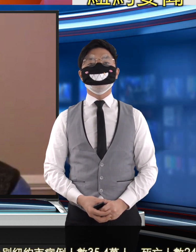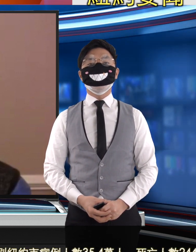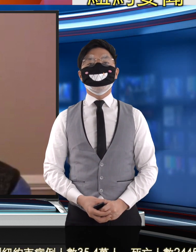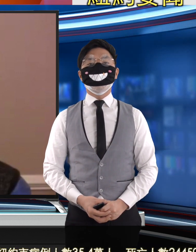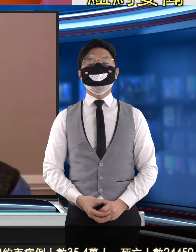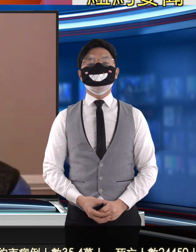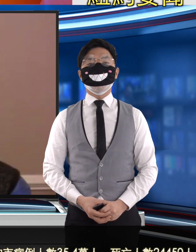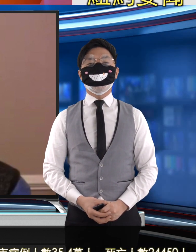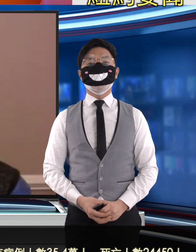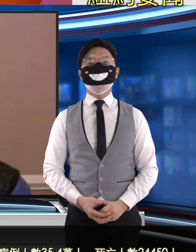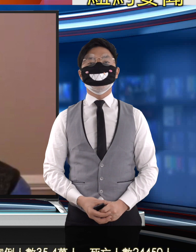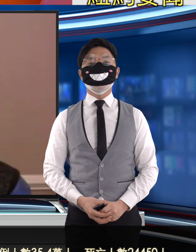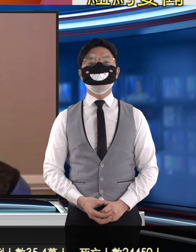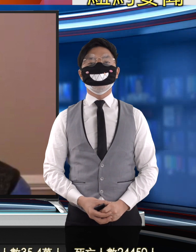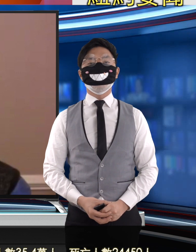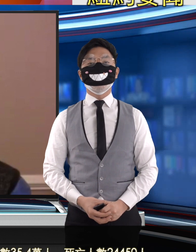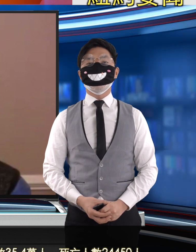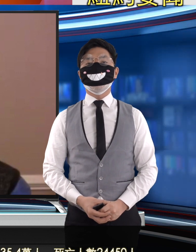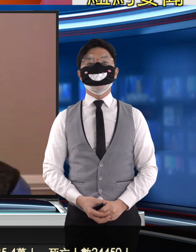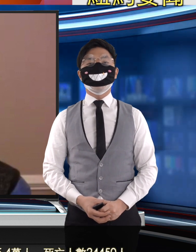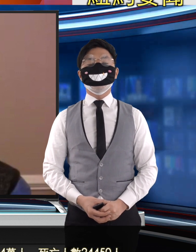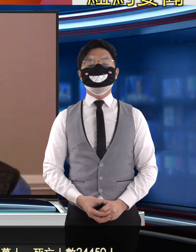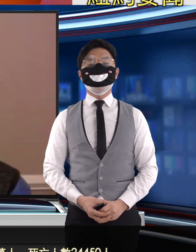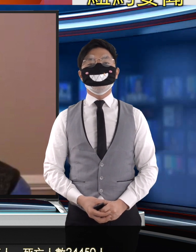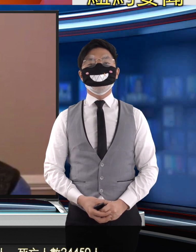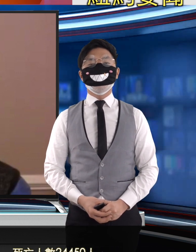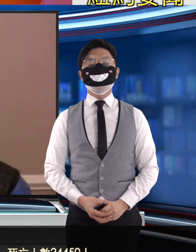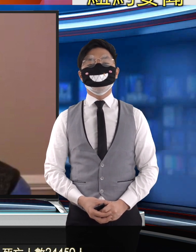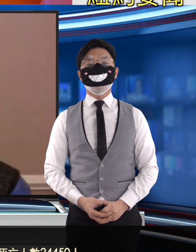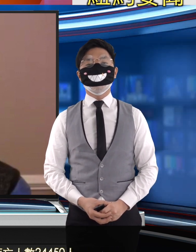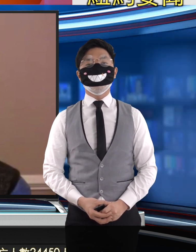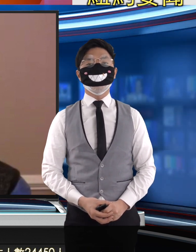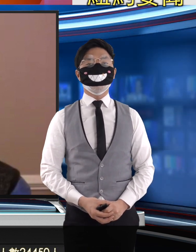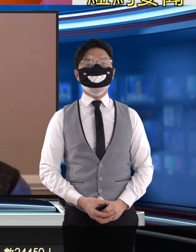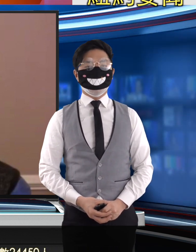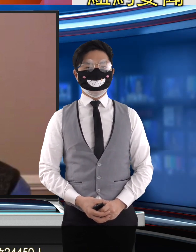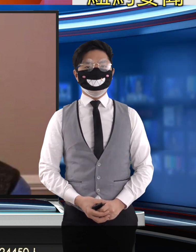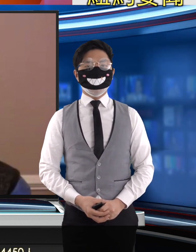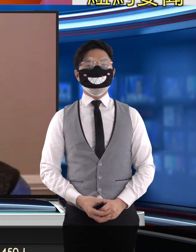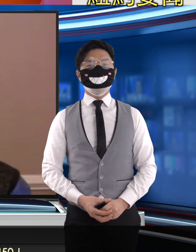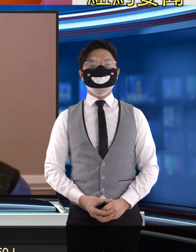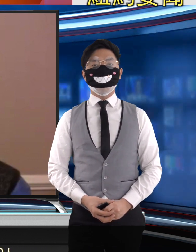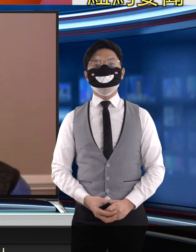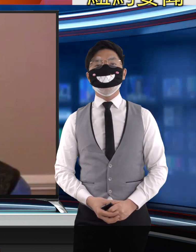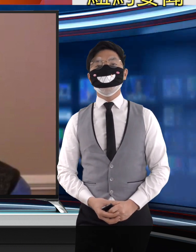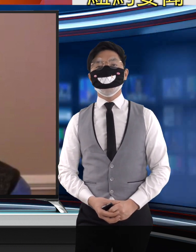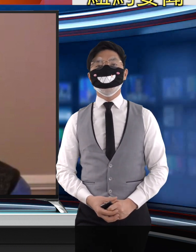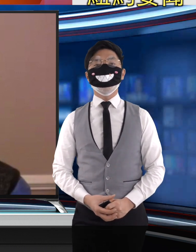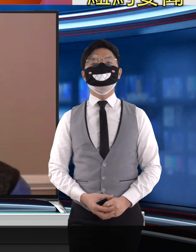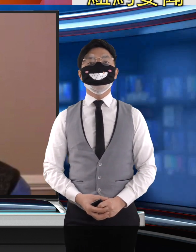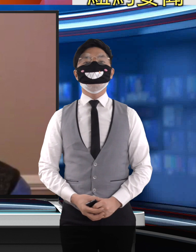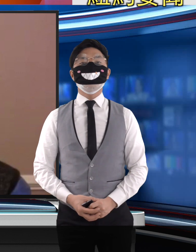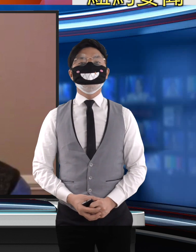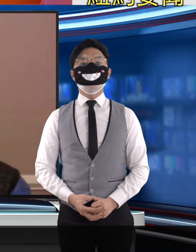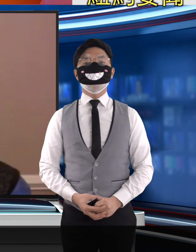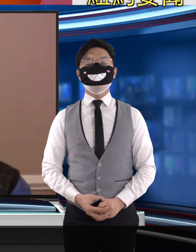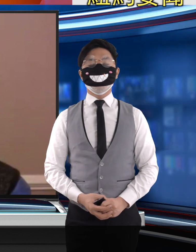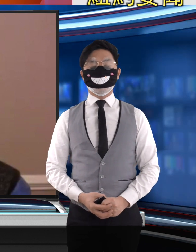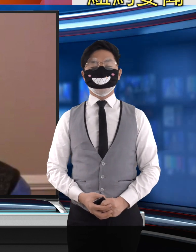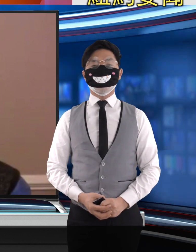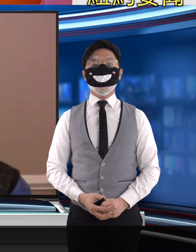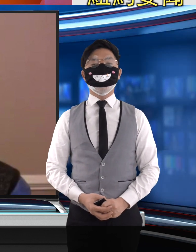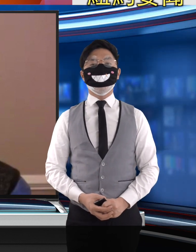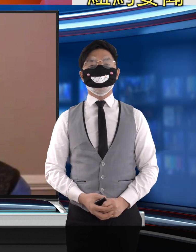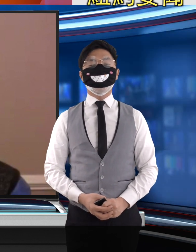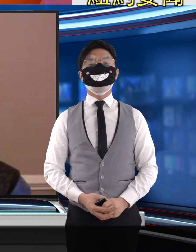苗的经历。他说，首批接种者经过层层筛选，身体均较健康，接种疫苗后除了3例出现高烧反